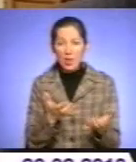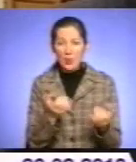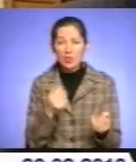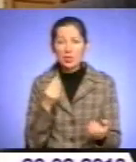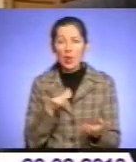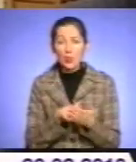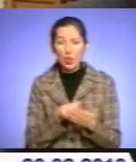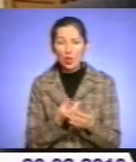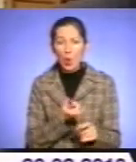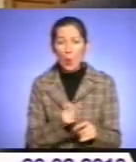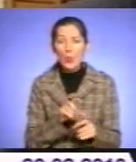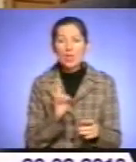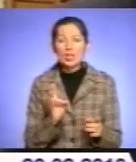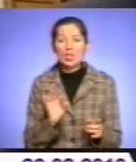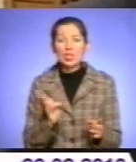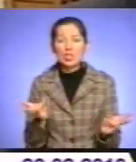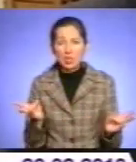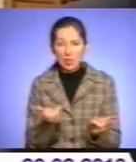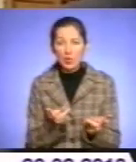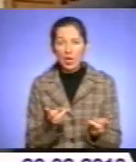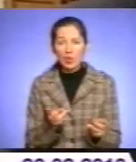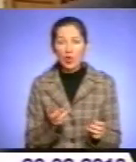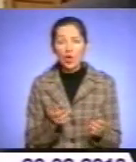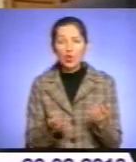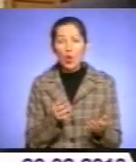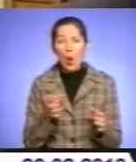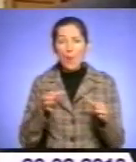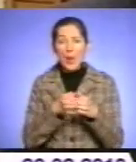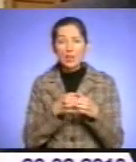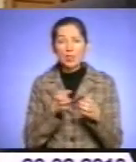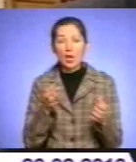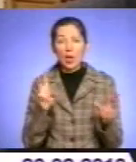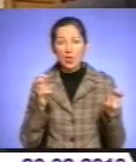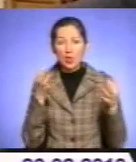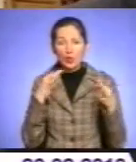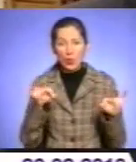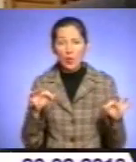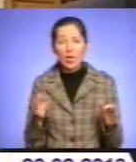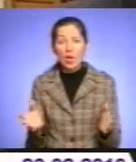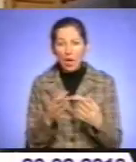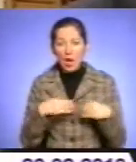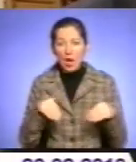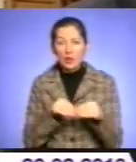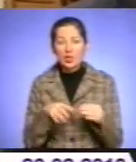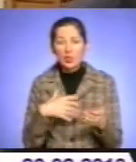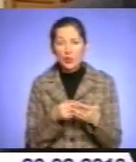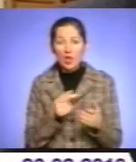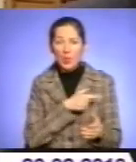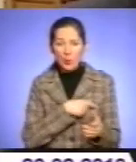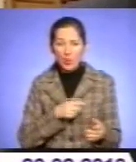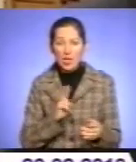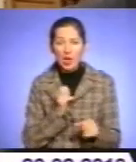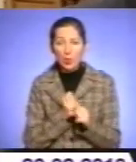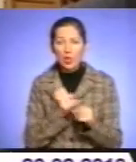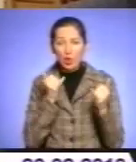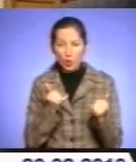бюджету більш ніж достатньо. І якщо партія «Свобода» змобілізує своїх депутатів, як вона робила це сьогодні, намагалась